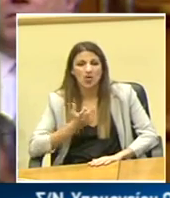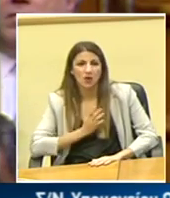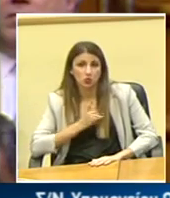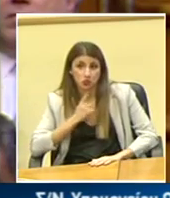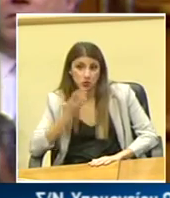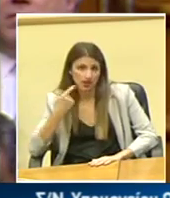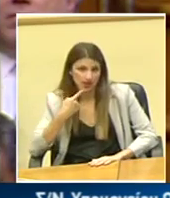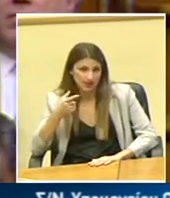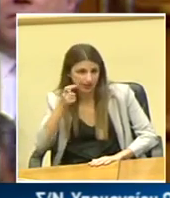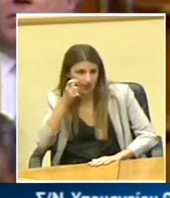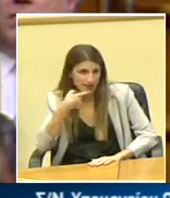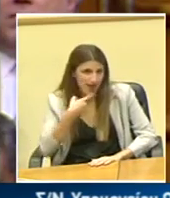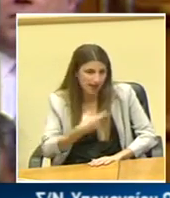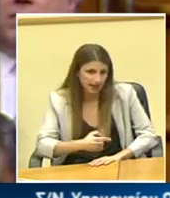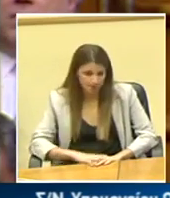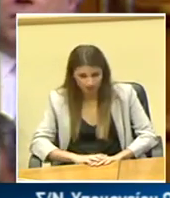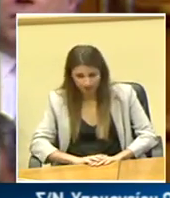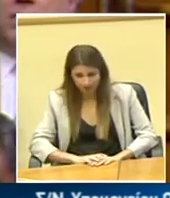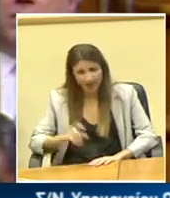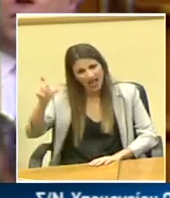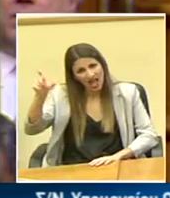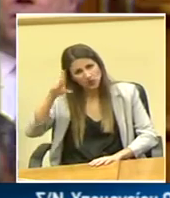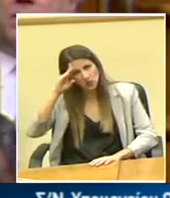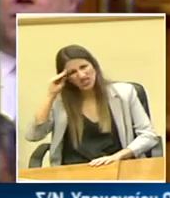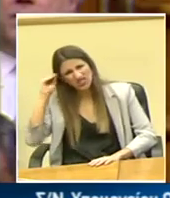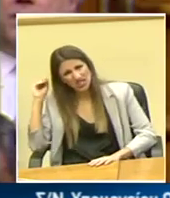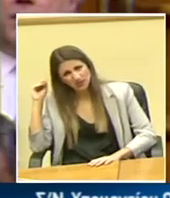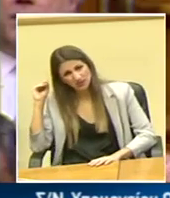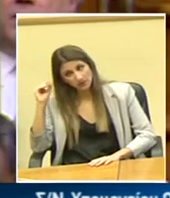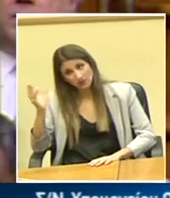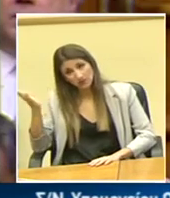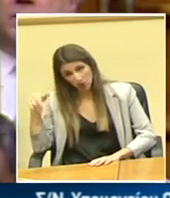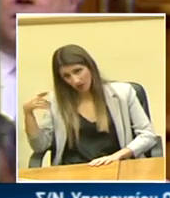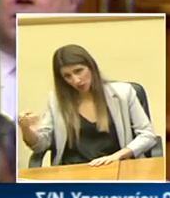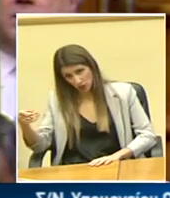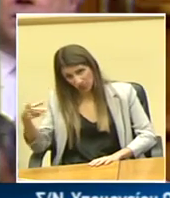Και βεβαίως είναι ο ίδιος που είχε ξεχάσει όταν αργότερα έγινε πρωθυπουργός το θέμα αυτό,